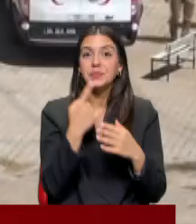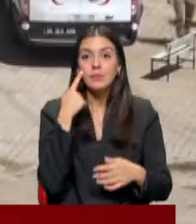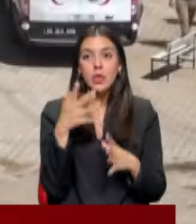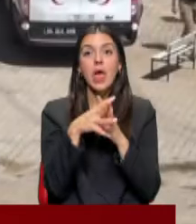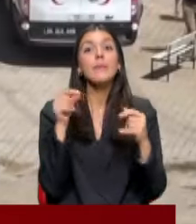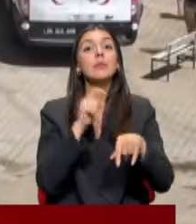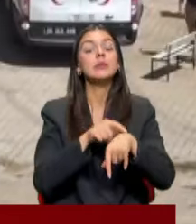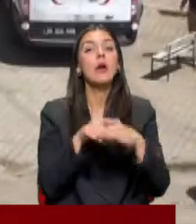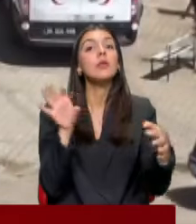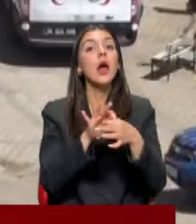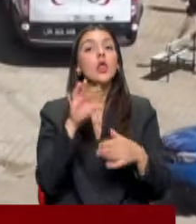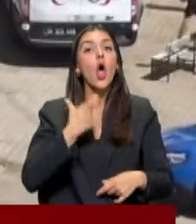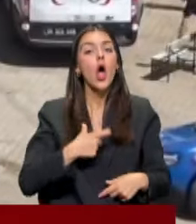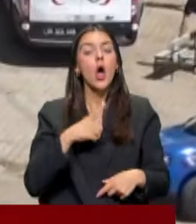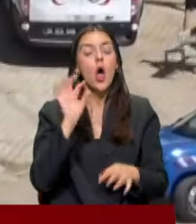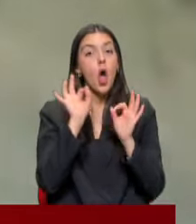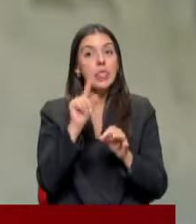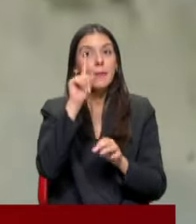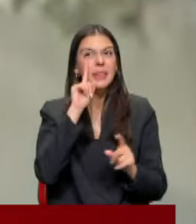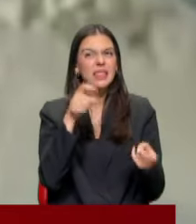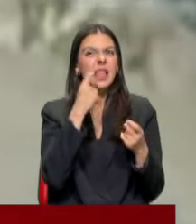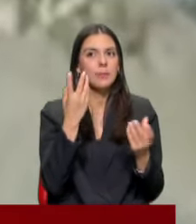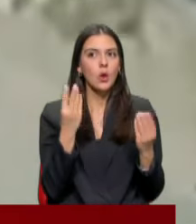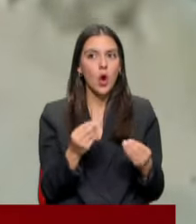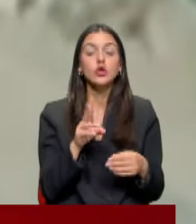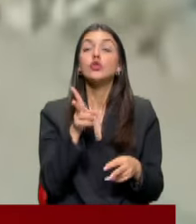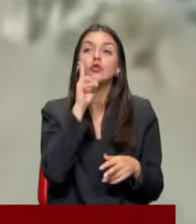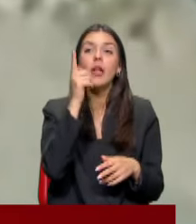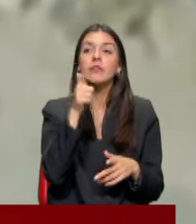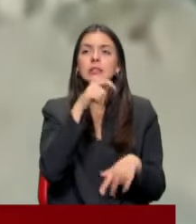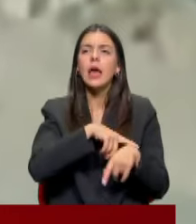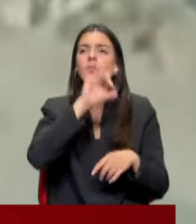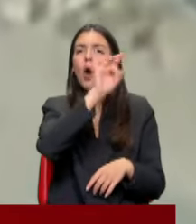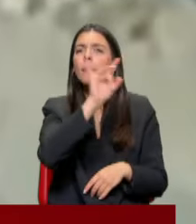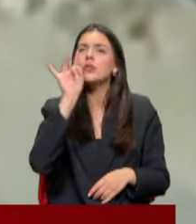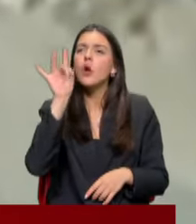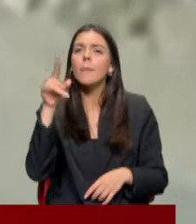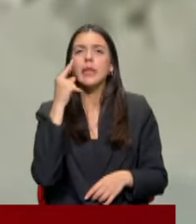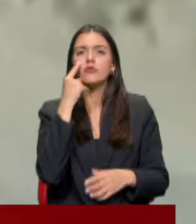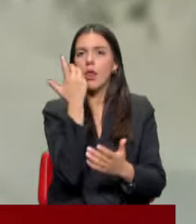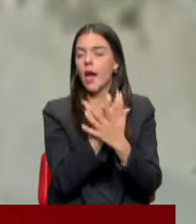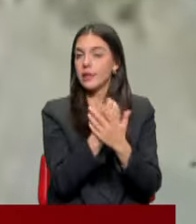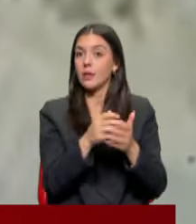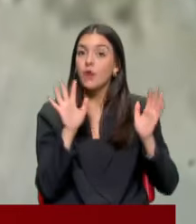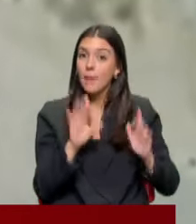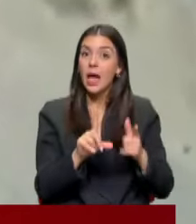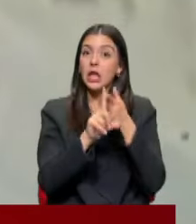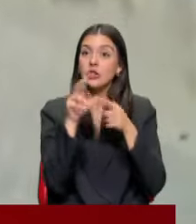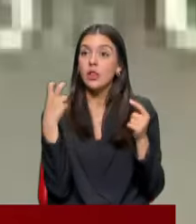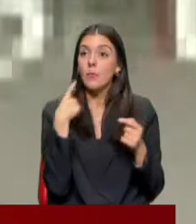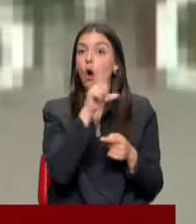saatine dair de önemli bir tespit yer aldı. Narin'in son görüntüsü saati 15.15'te kaydedilmişti. Ancak